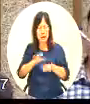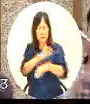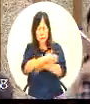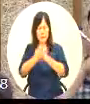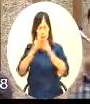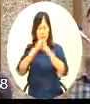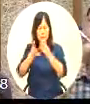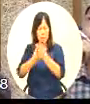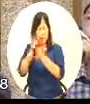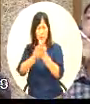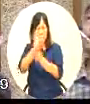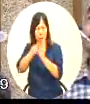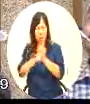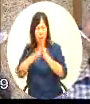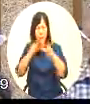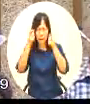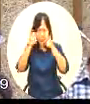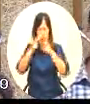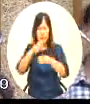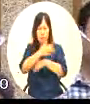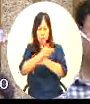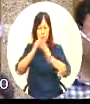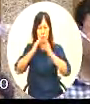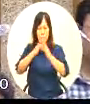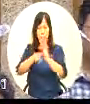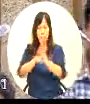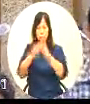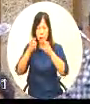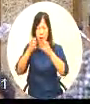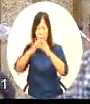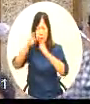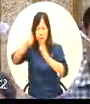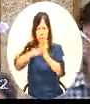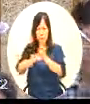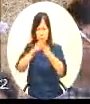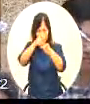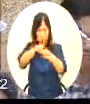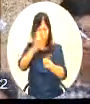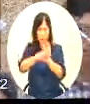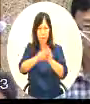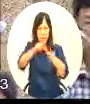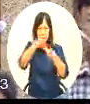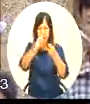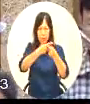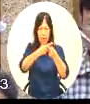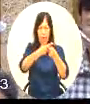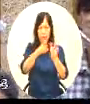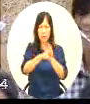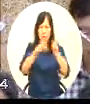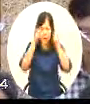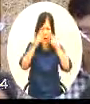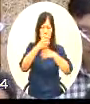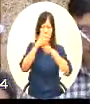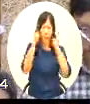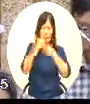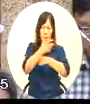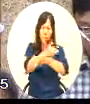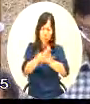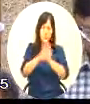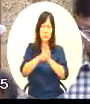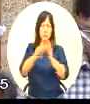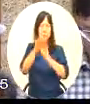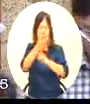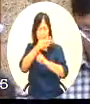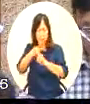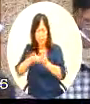以来，其实高高屏就是市长施政的目标，所以你也知道，101年我们为了高雄原县旗山、凤